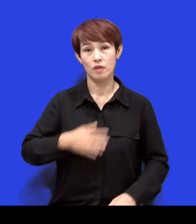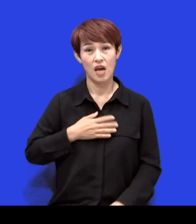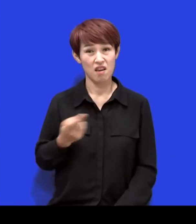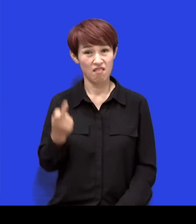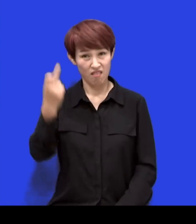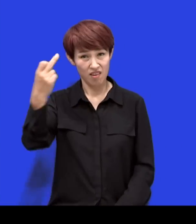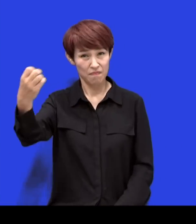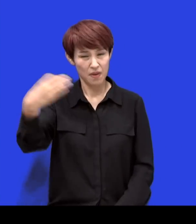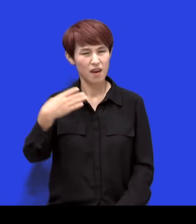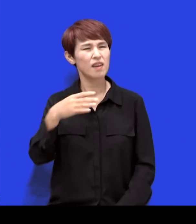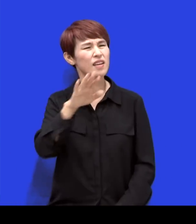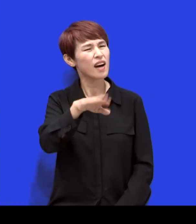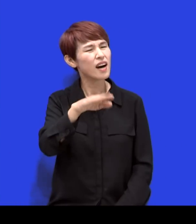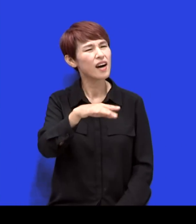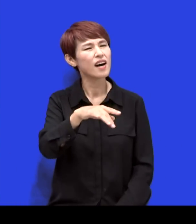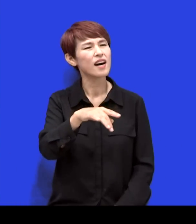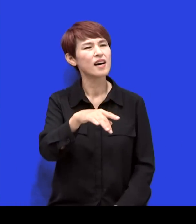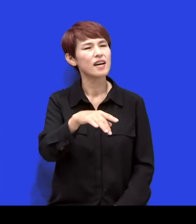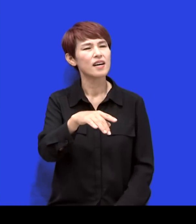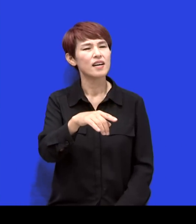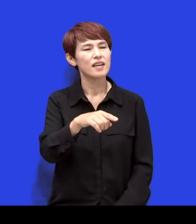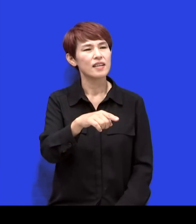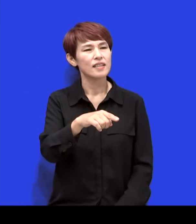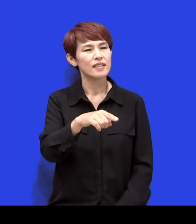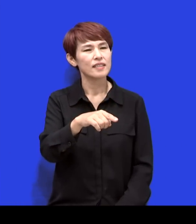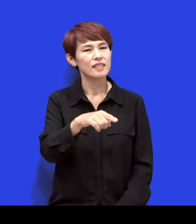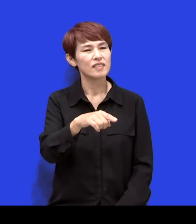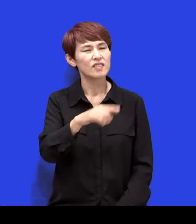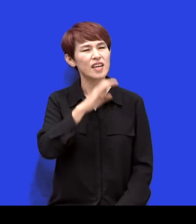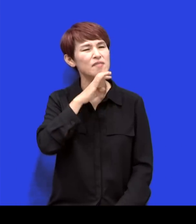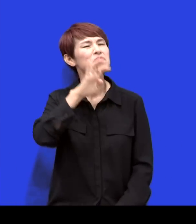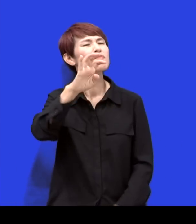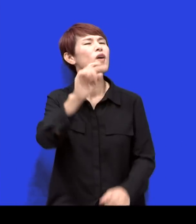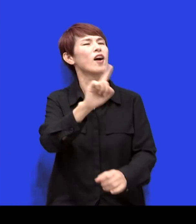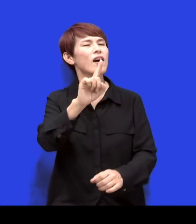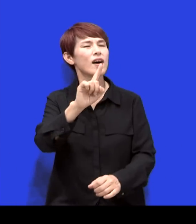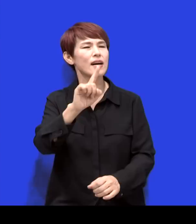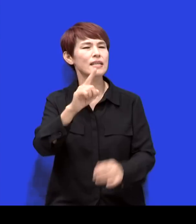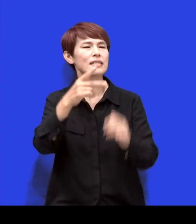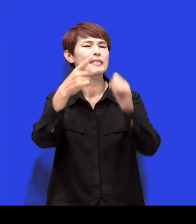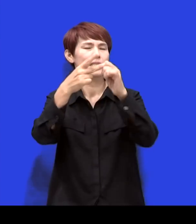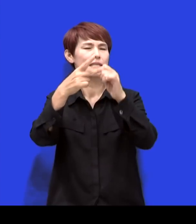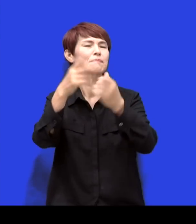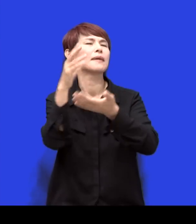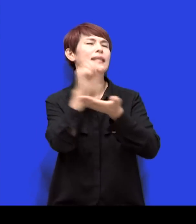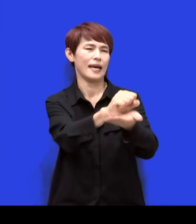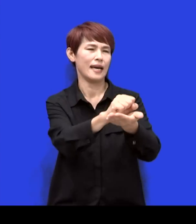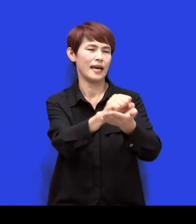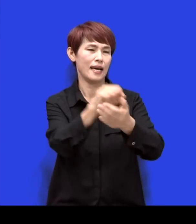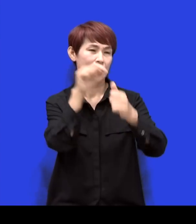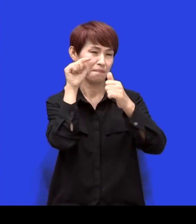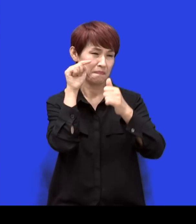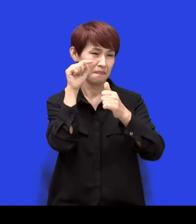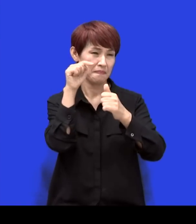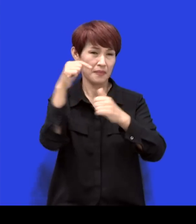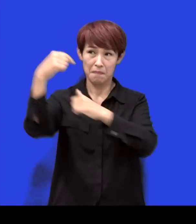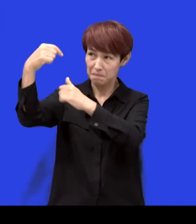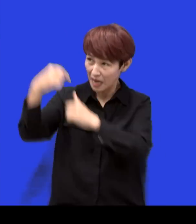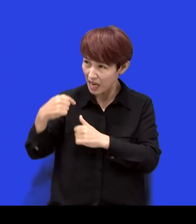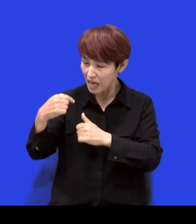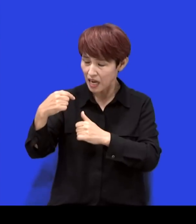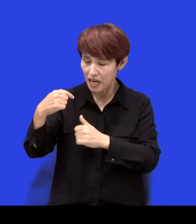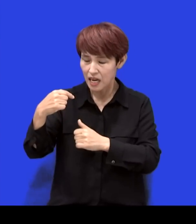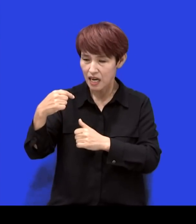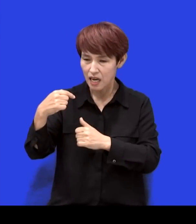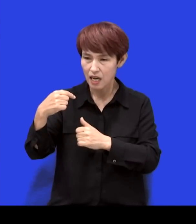마흔이다 받아라 말 다음에 한마디 더 한 게 있는데 그러니까 마흔이다 받아라 그랬는데 제가 고민해 볼게 하고 끊었거든요. 근데